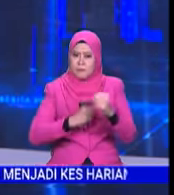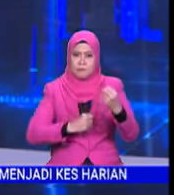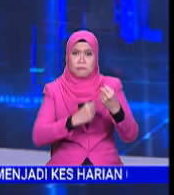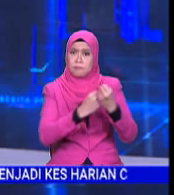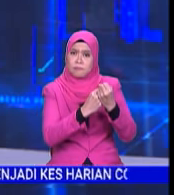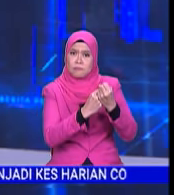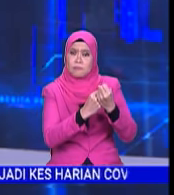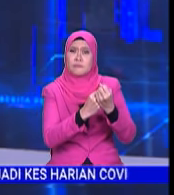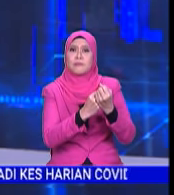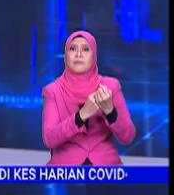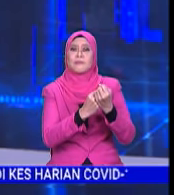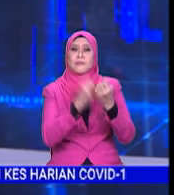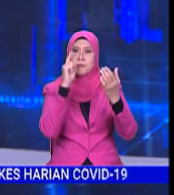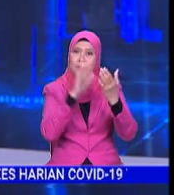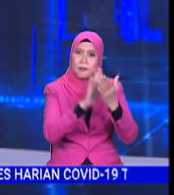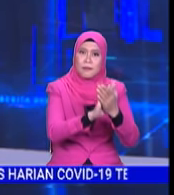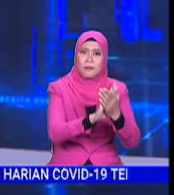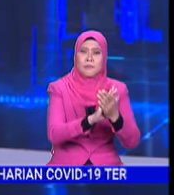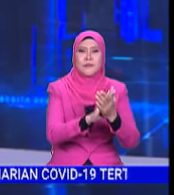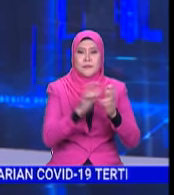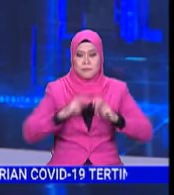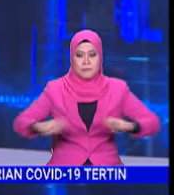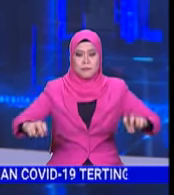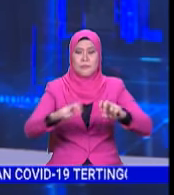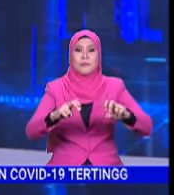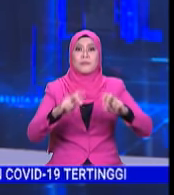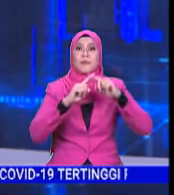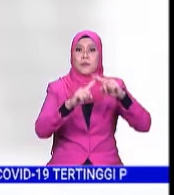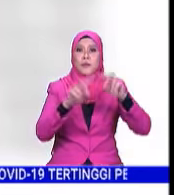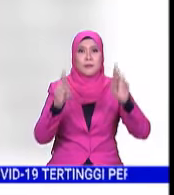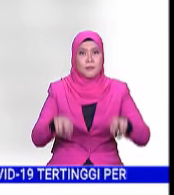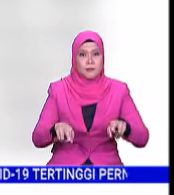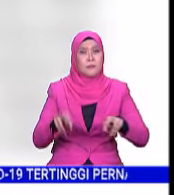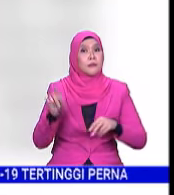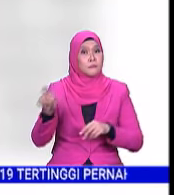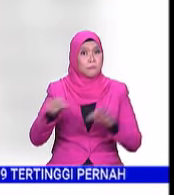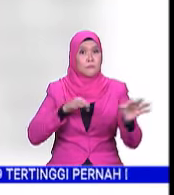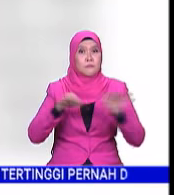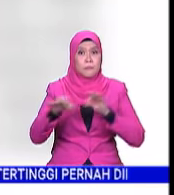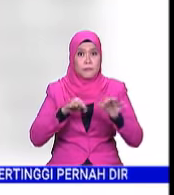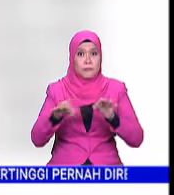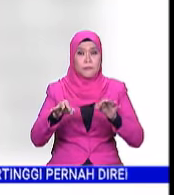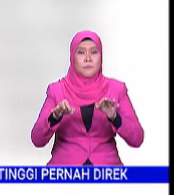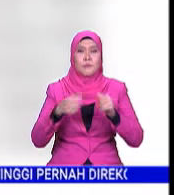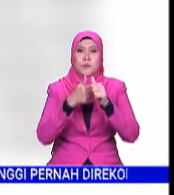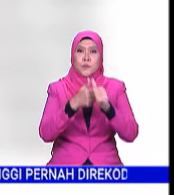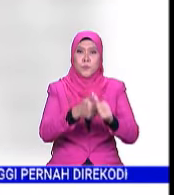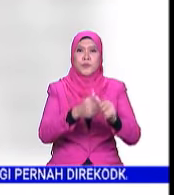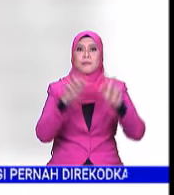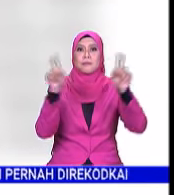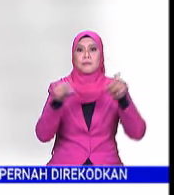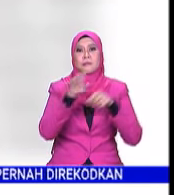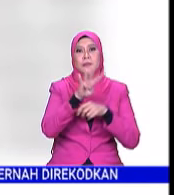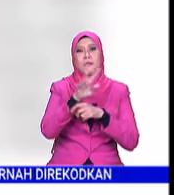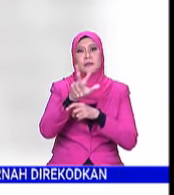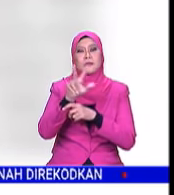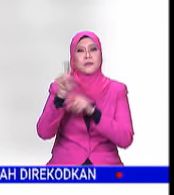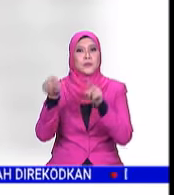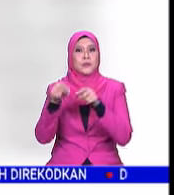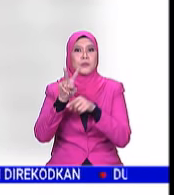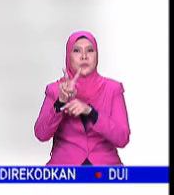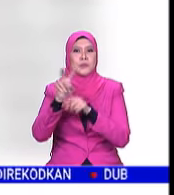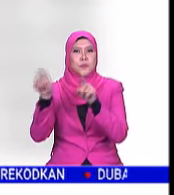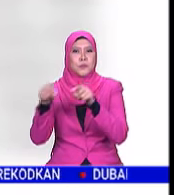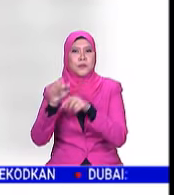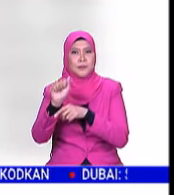kepercayaan majoriti ahli-ahli Dewan Rakyat. Beliau dalam kenyataan tersebut menjelaskan berdasarkan perkara